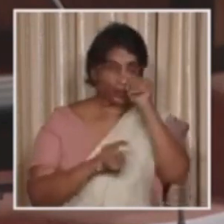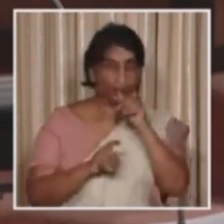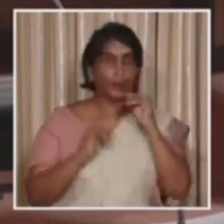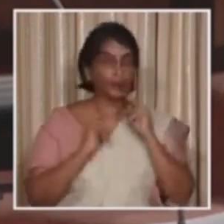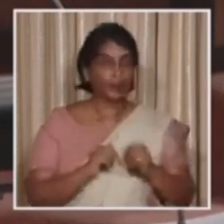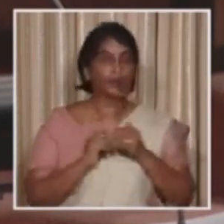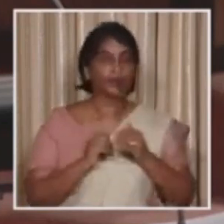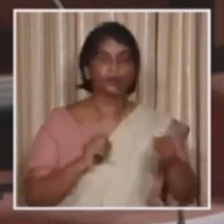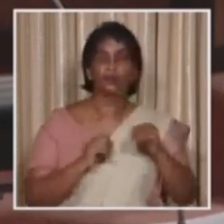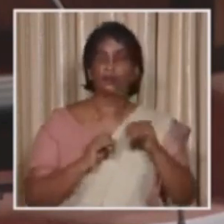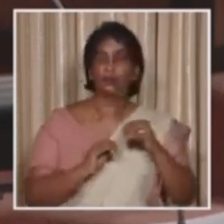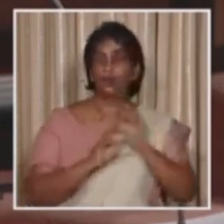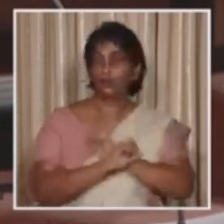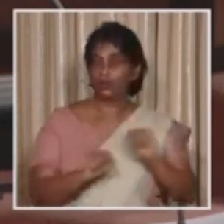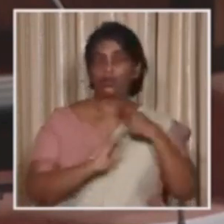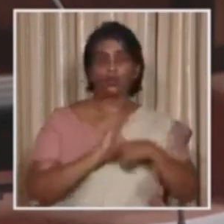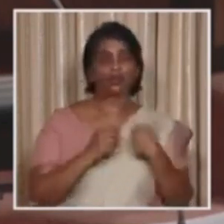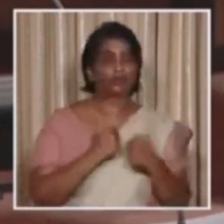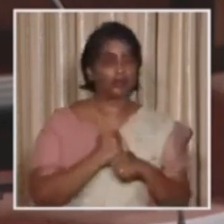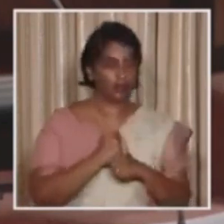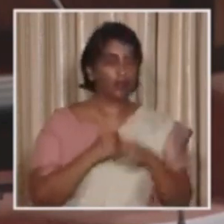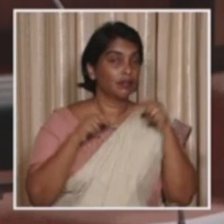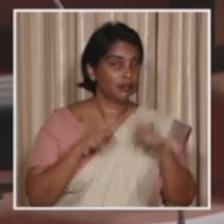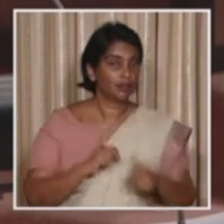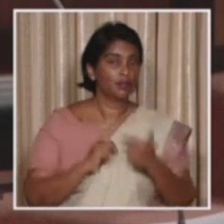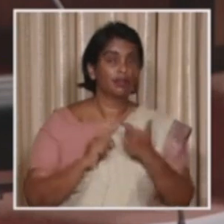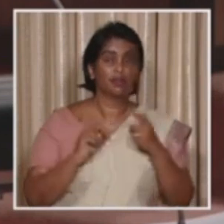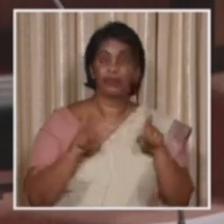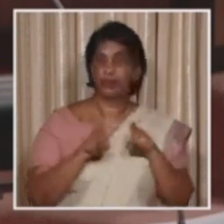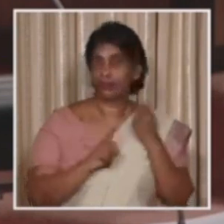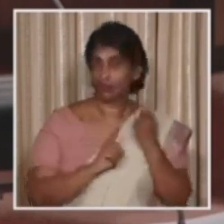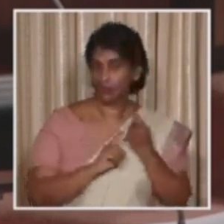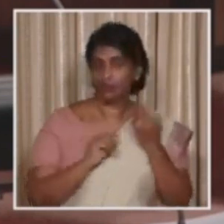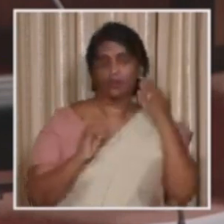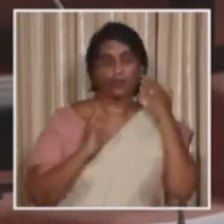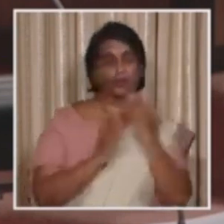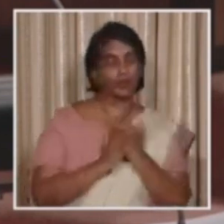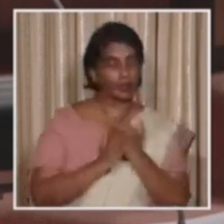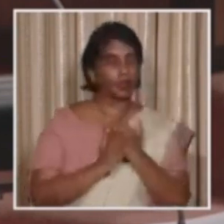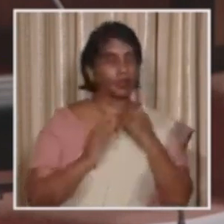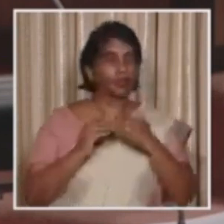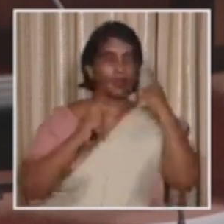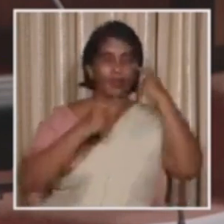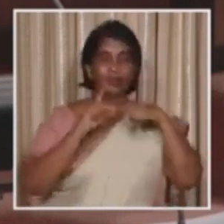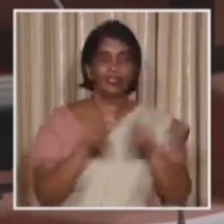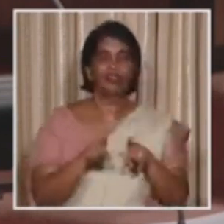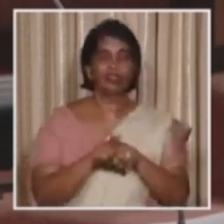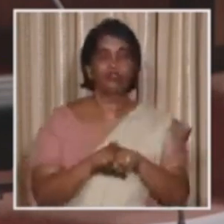பொருளாதாரம் மிக உச்சகட்டத்தை அடைந்து ஒரு செழிப்புமிக்க நாடாக மாறுவதற்கான வாய்ப்பு